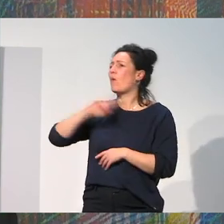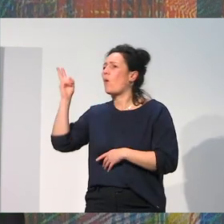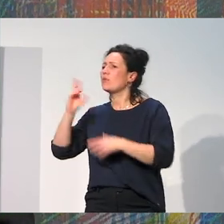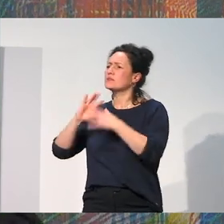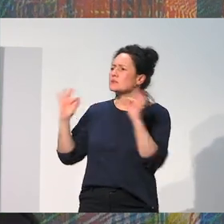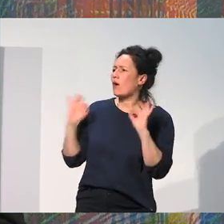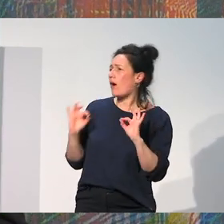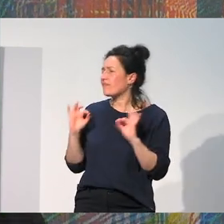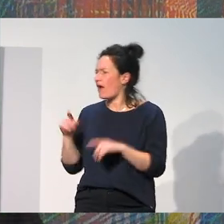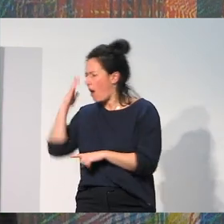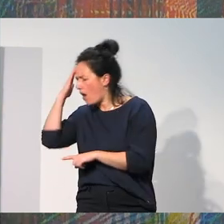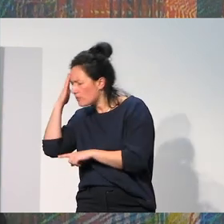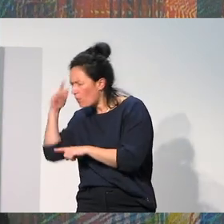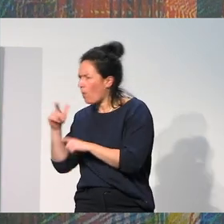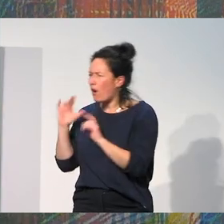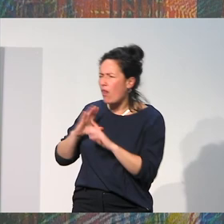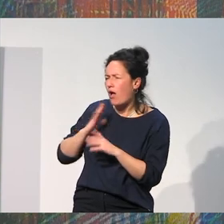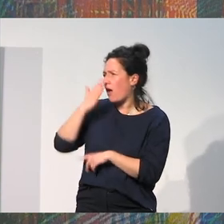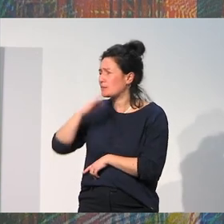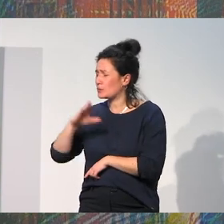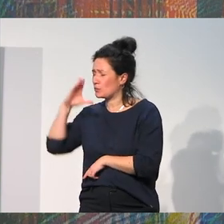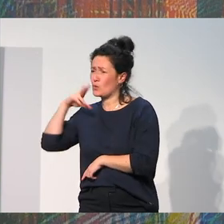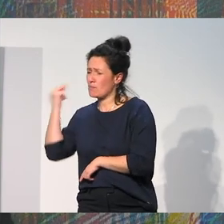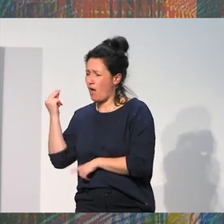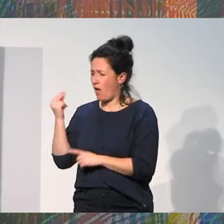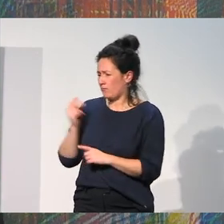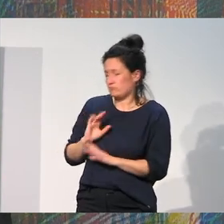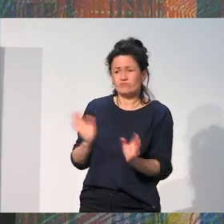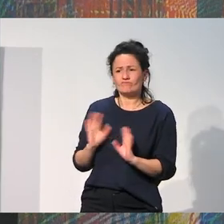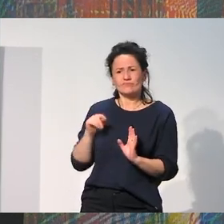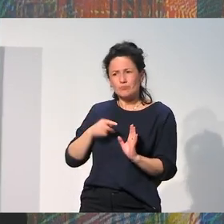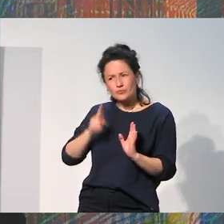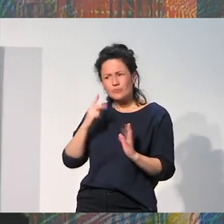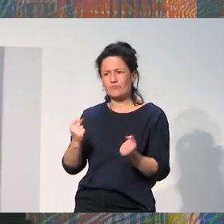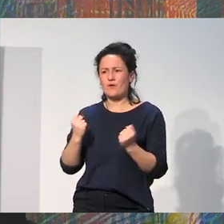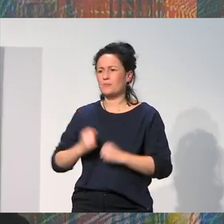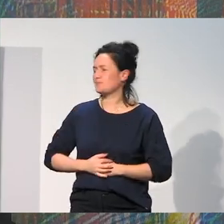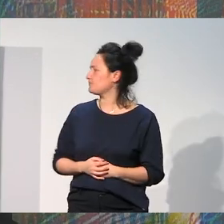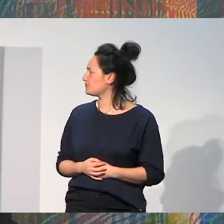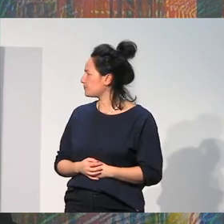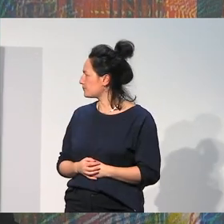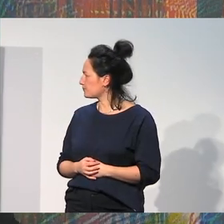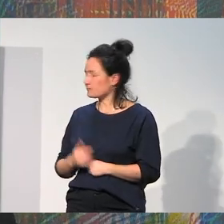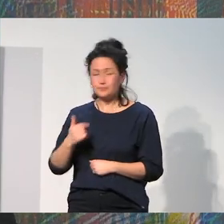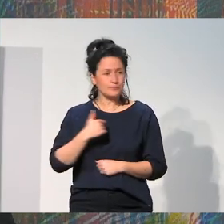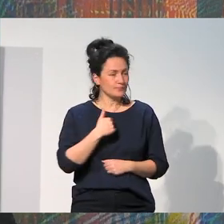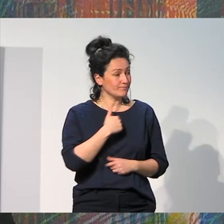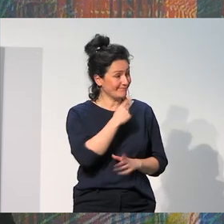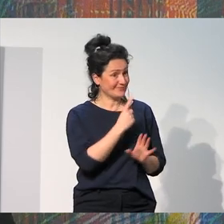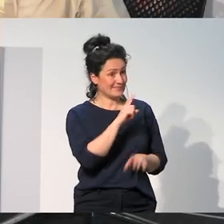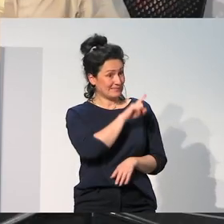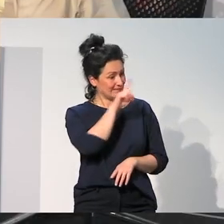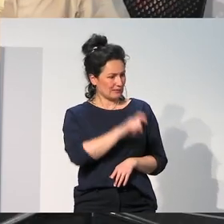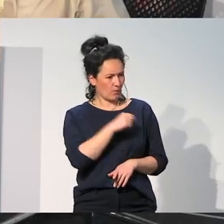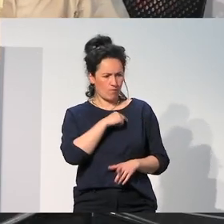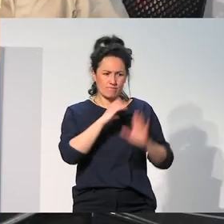où finalement l'humain ne finit que par voir lui-même dans l'animal. Sybille. Je vais rebondir sur votre question, parce